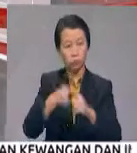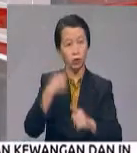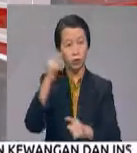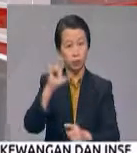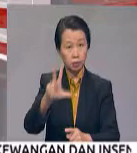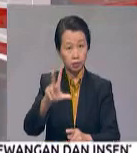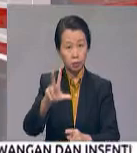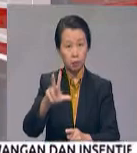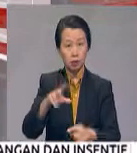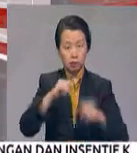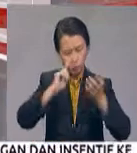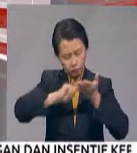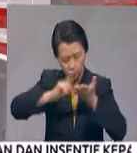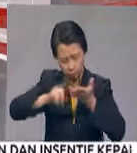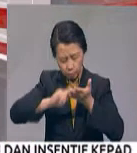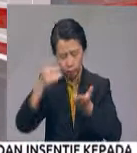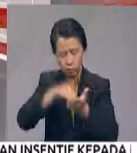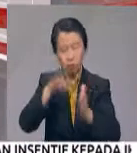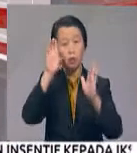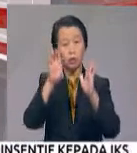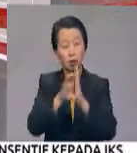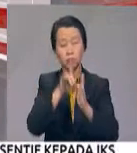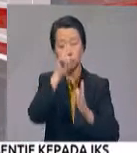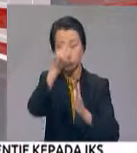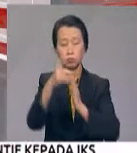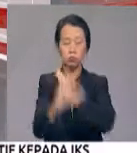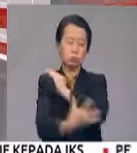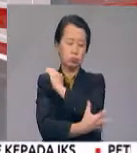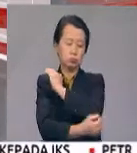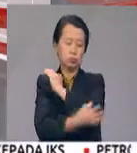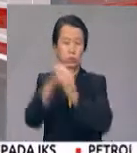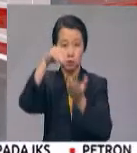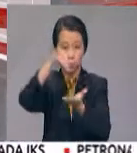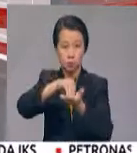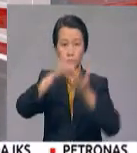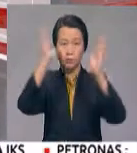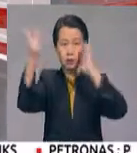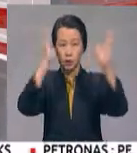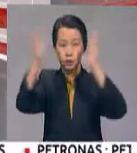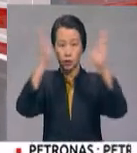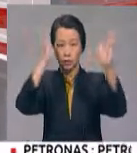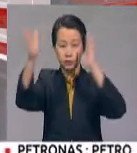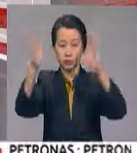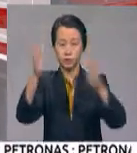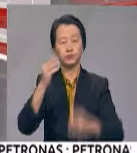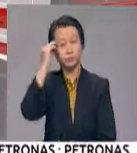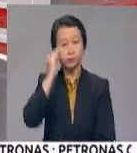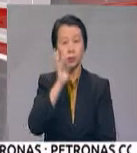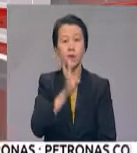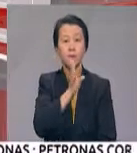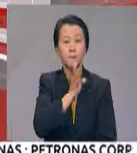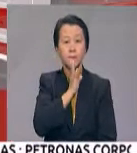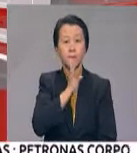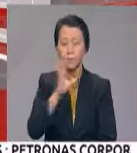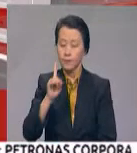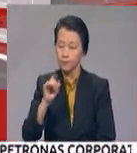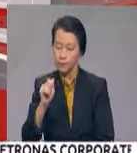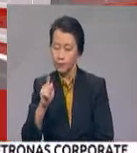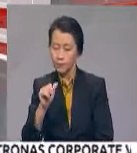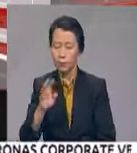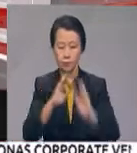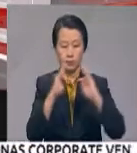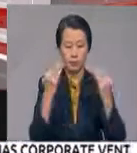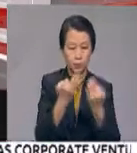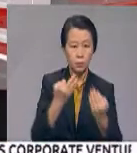semakan bertujuan memberi gambaran sebenar isu kemiskinan di negara ini jelas Tun Dr mahathir meski data tinjauan isi